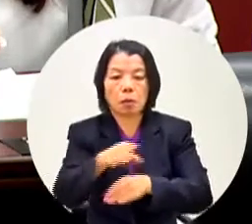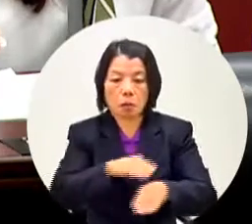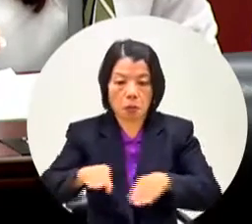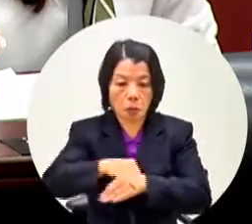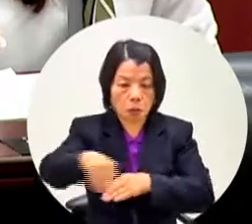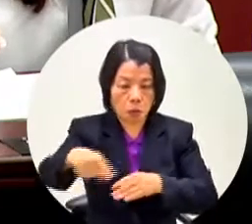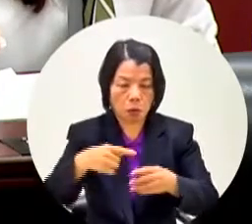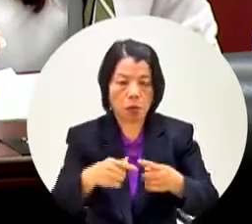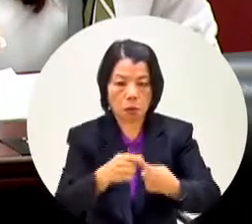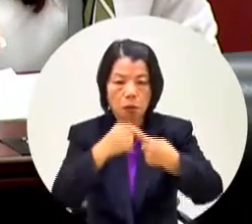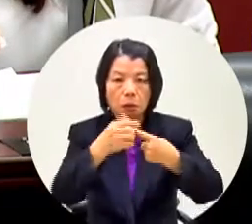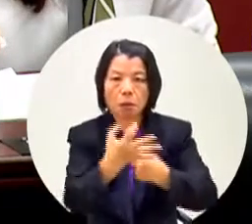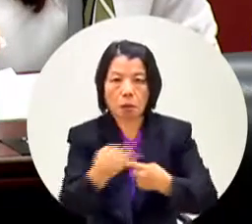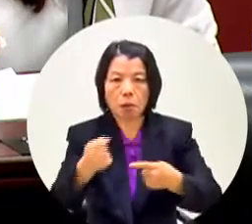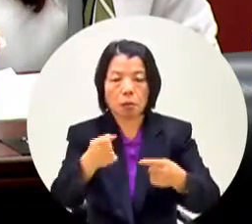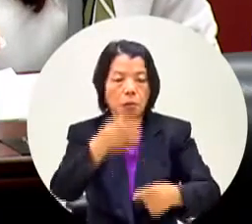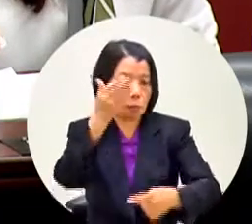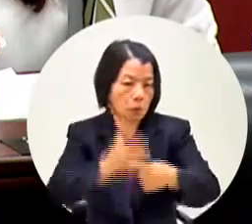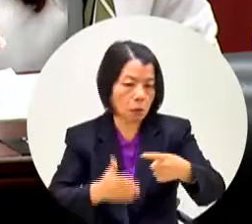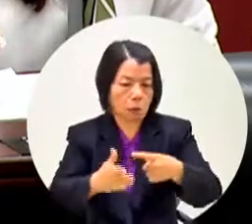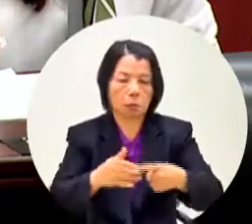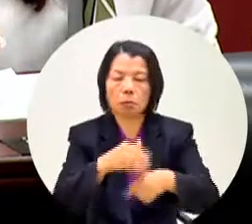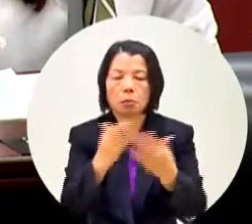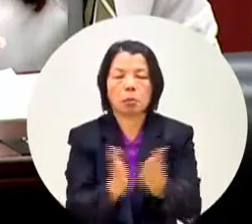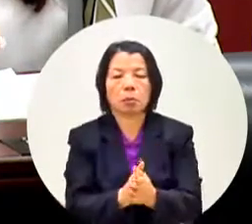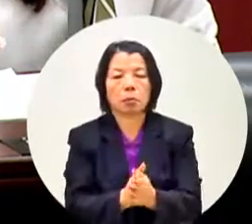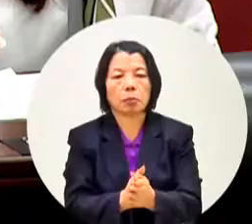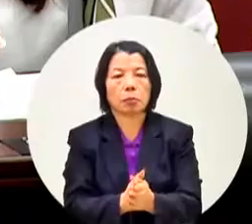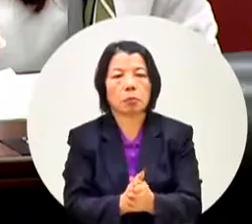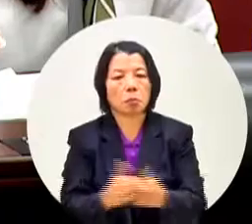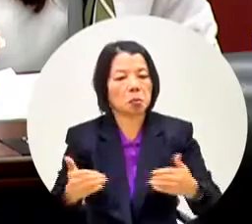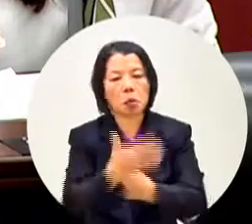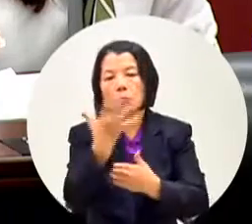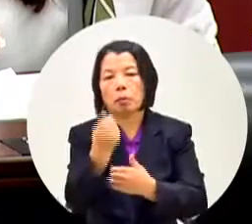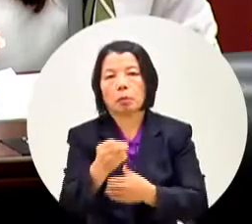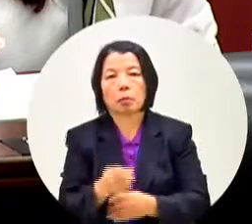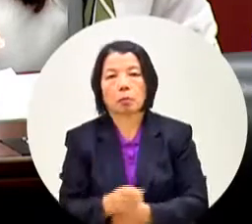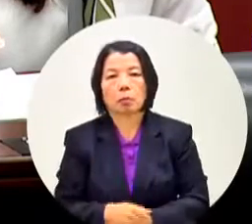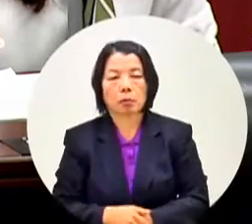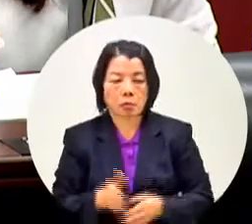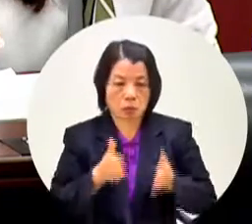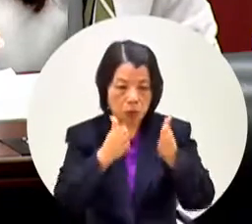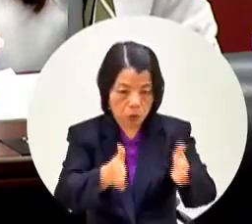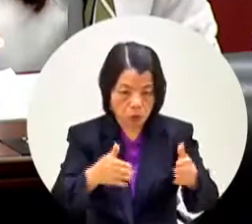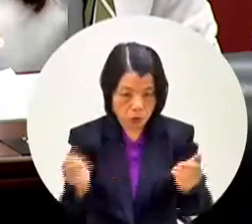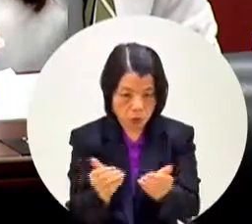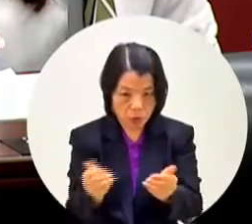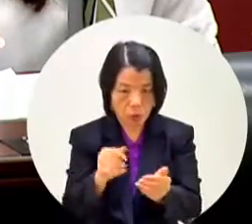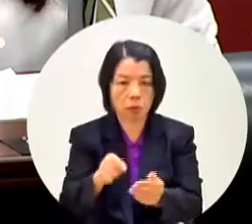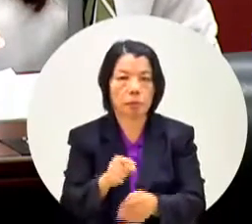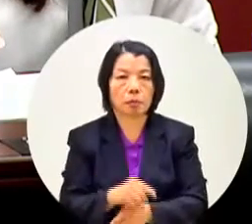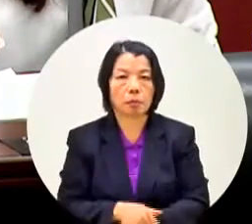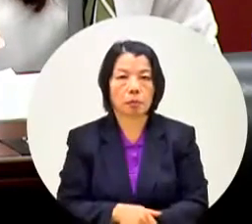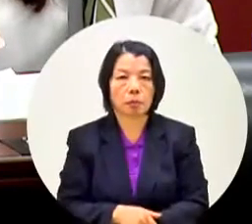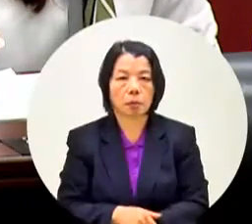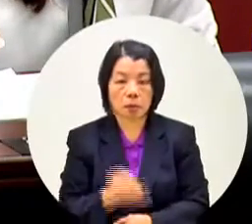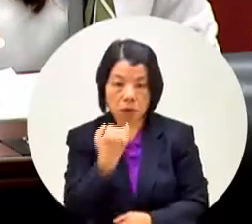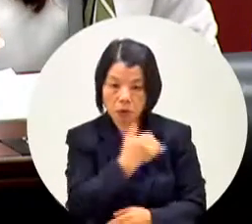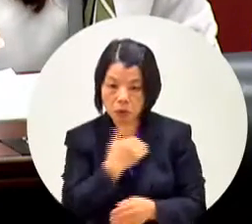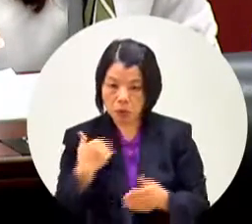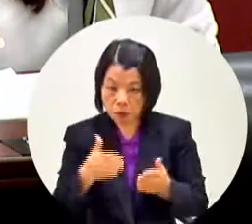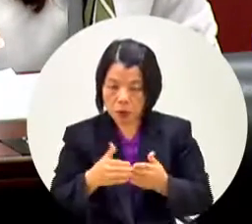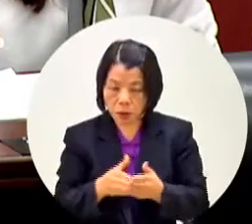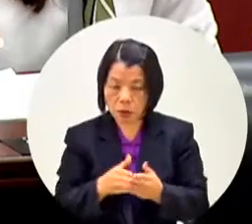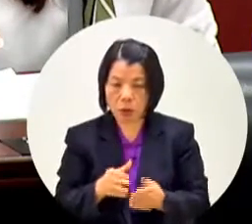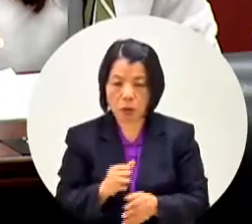在大寮路这边可能规划有50米，但是到了我们的友情路便只有20米。那这个宽度不一的问